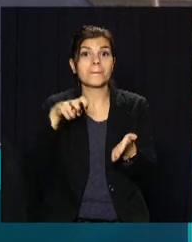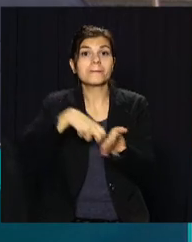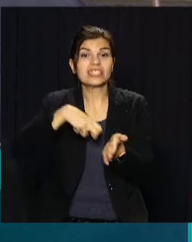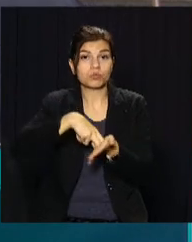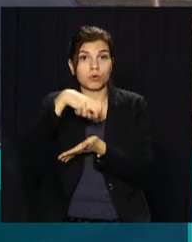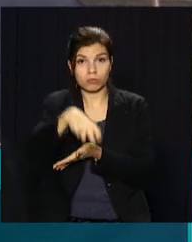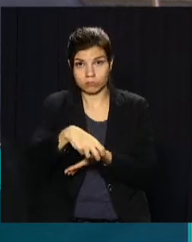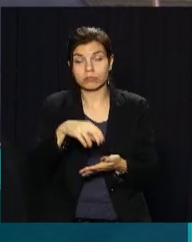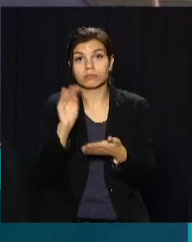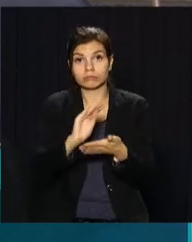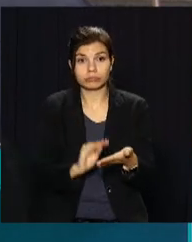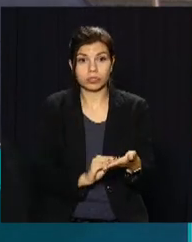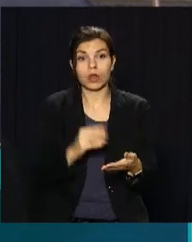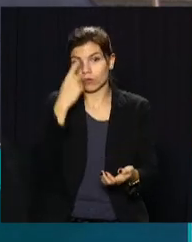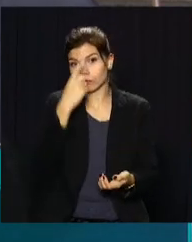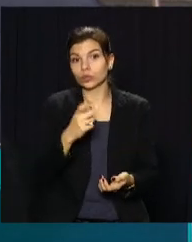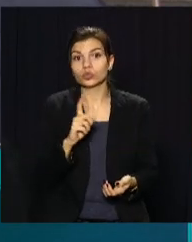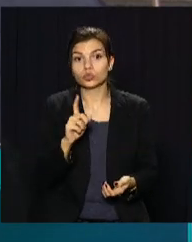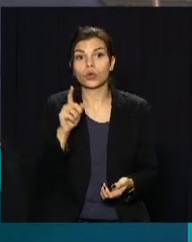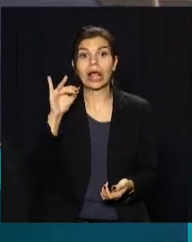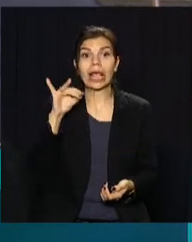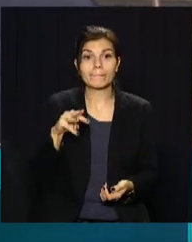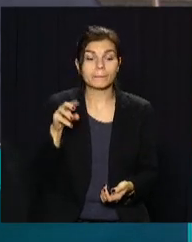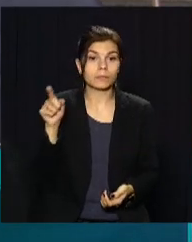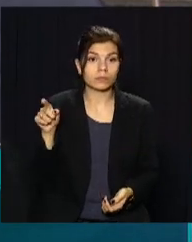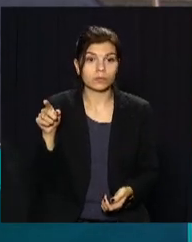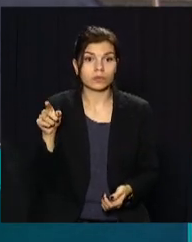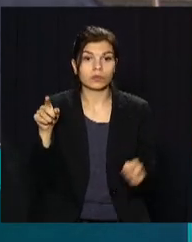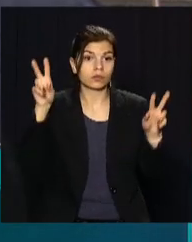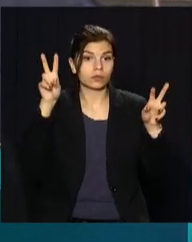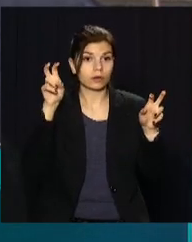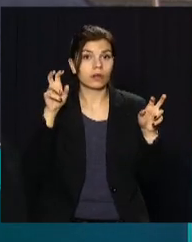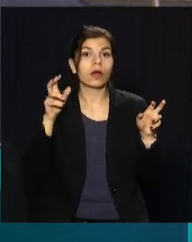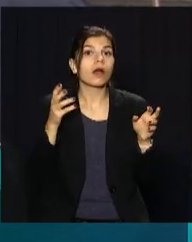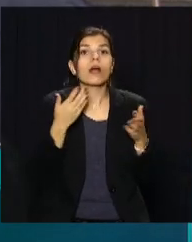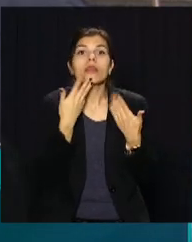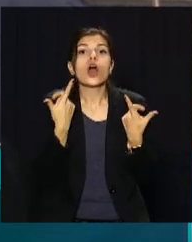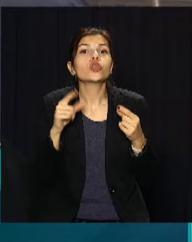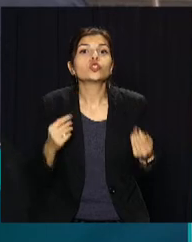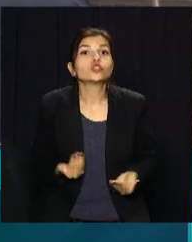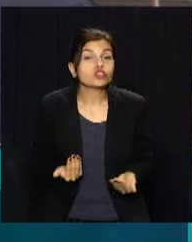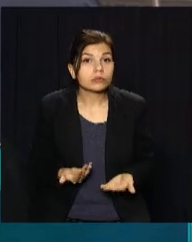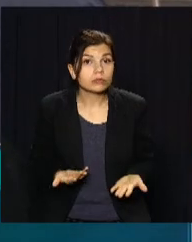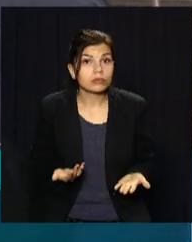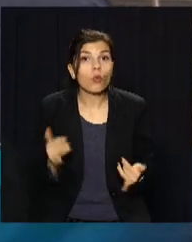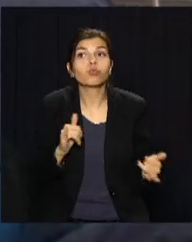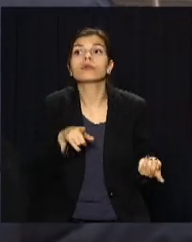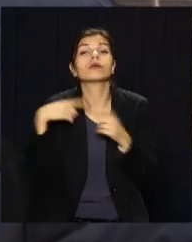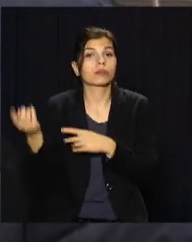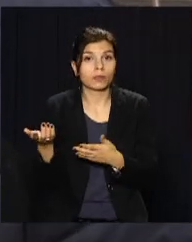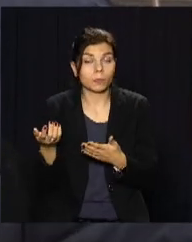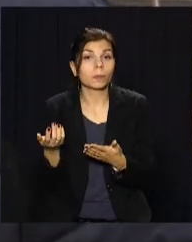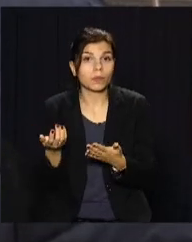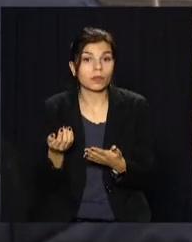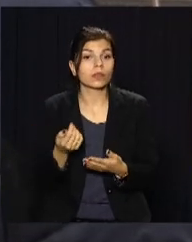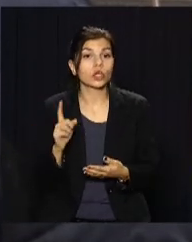якому повідомили про те, що їм в кавичках негде жити. Вот. И о том,